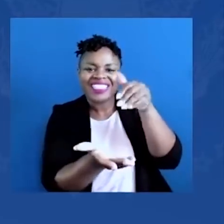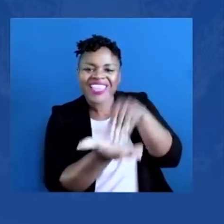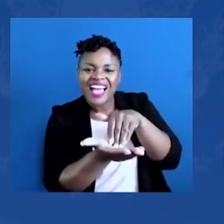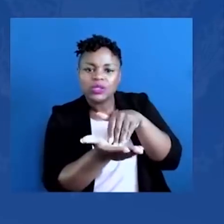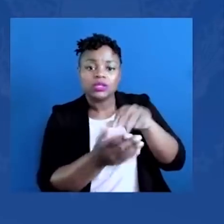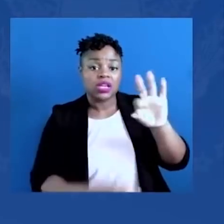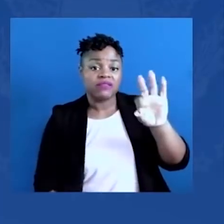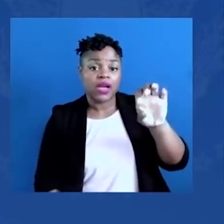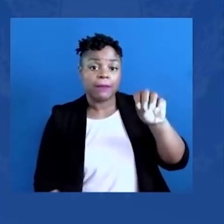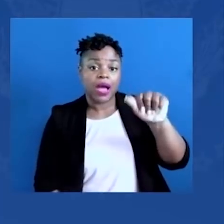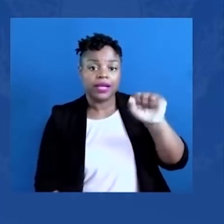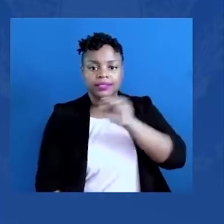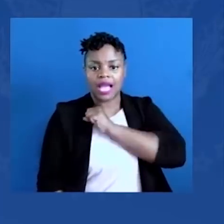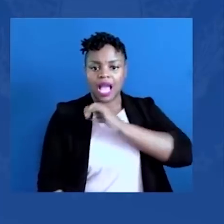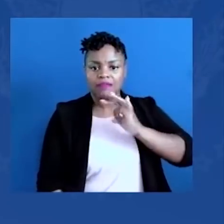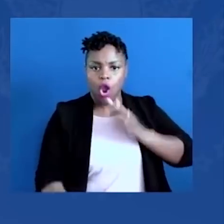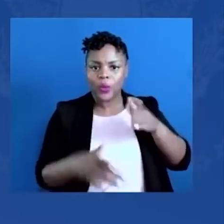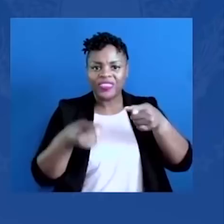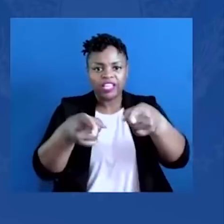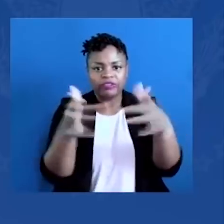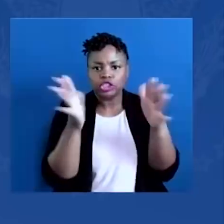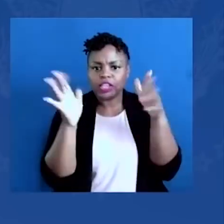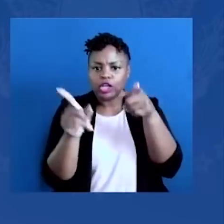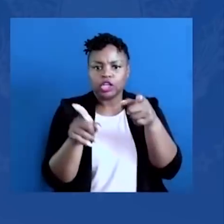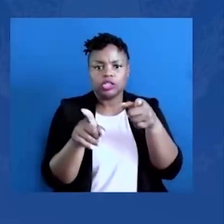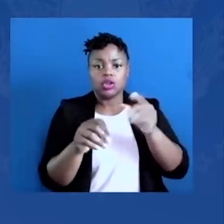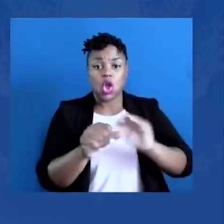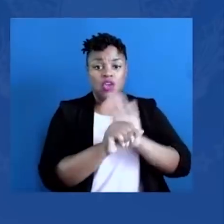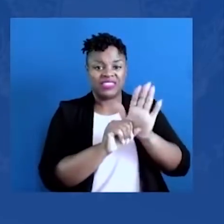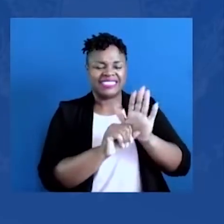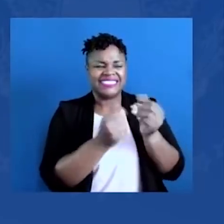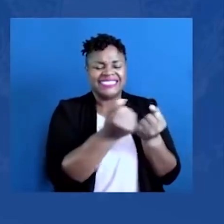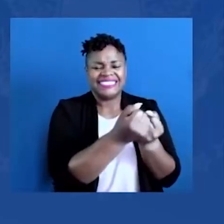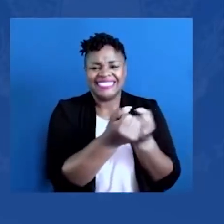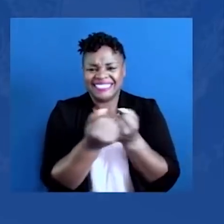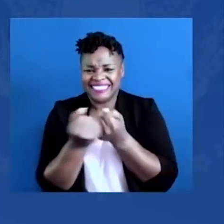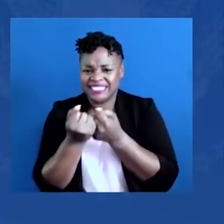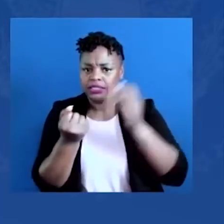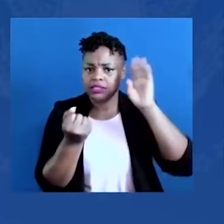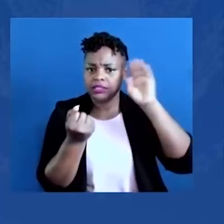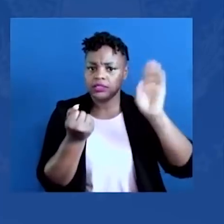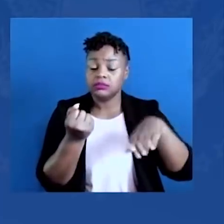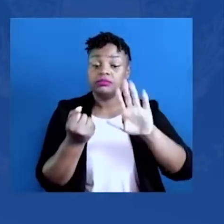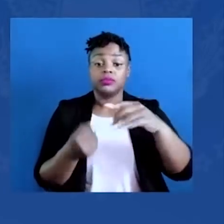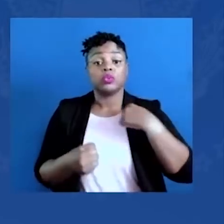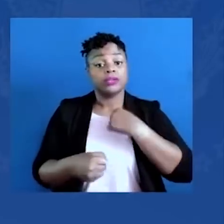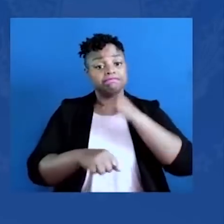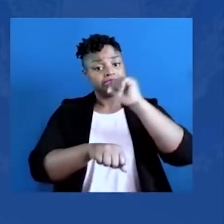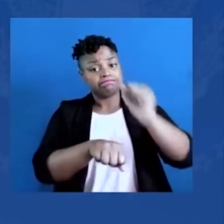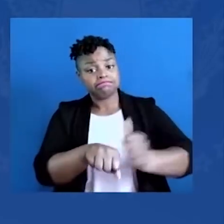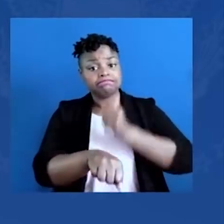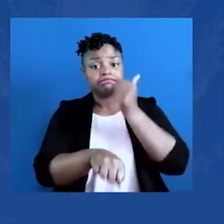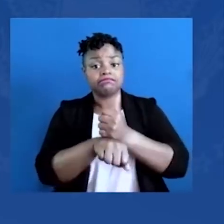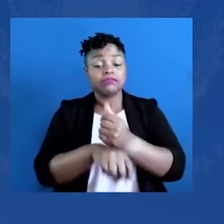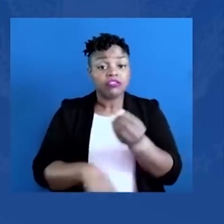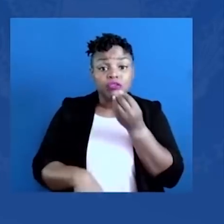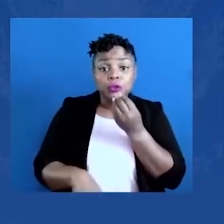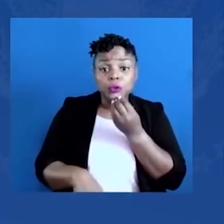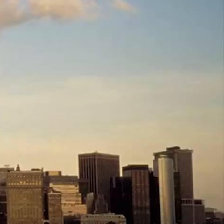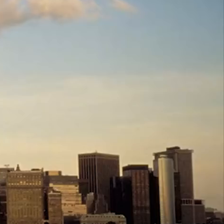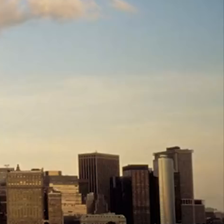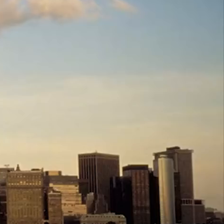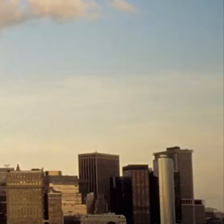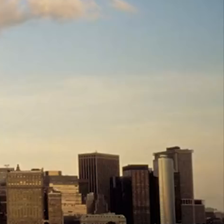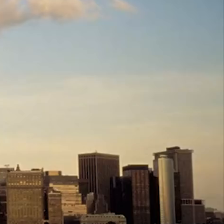الثميرة قواصو لشيغي إنه جرت عدي موجينيس إنك عن سدحاد أو أن لمغ عاوين أي عاويناد أي ويديستين إنتي ويرادة أي